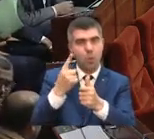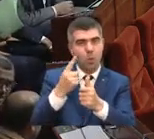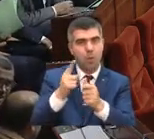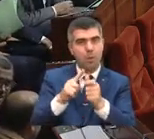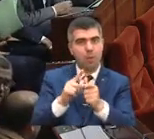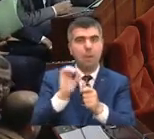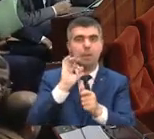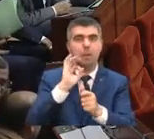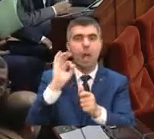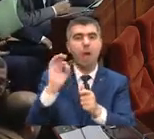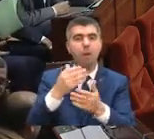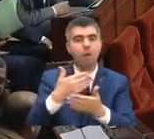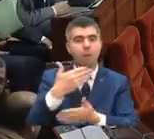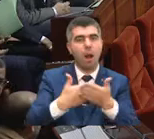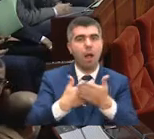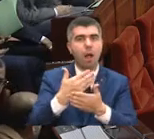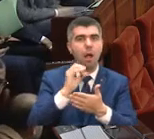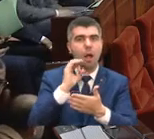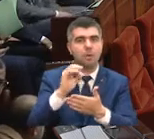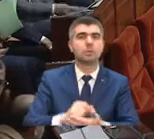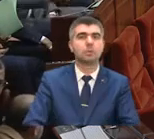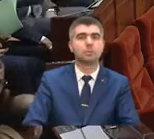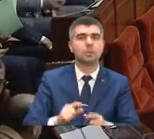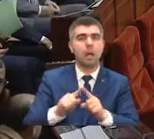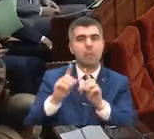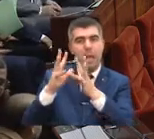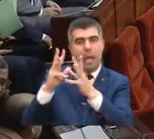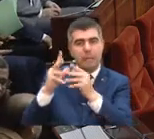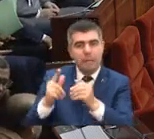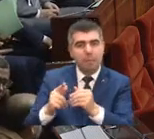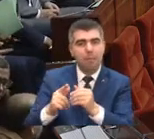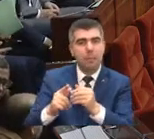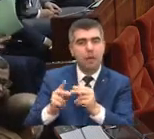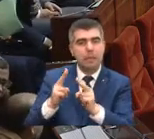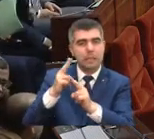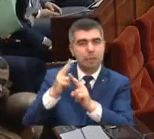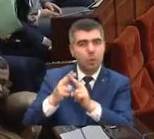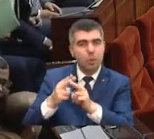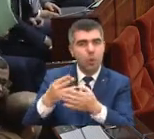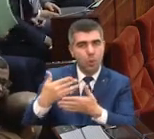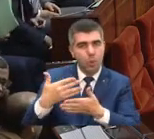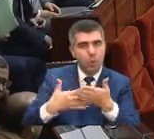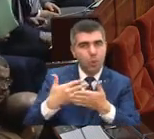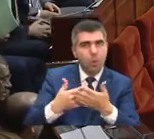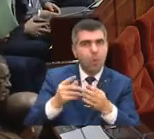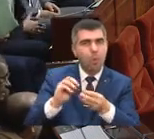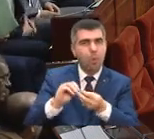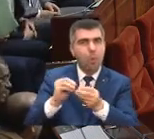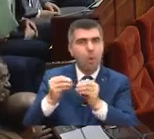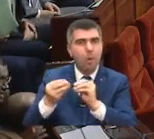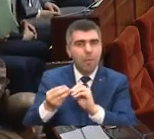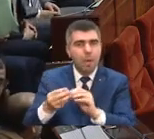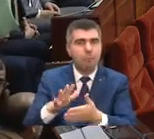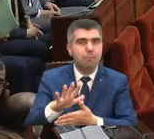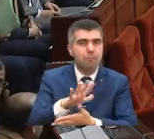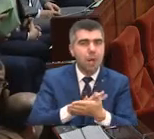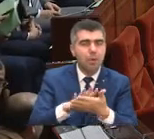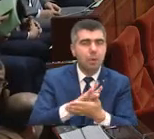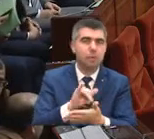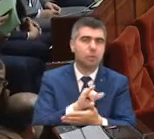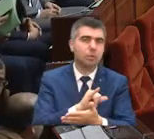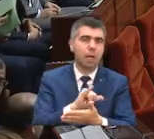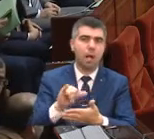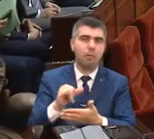الحقوق. مذوي الحقوق اللي هما محصيين ومعروفين واللي ما عندهم ادنى اشكال انهم ياخذوا الورق ديالو